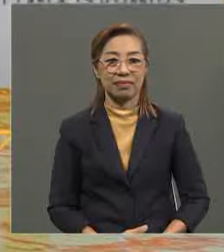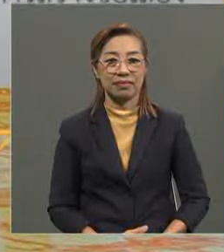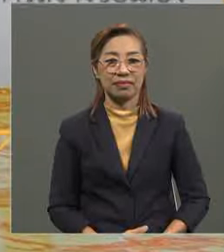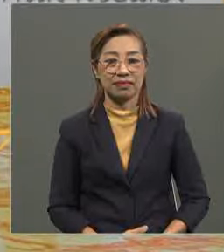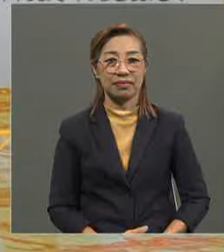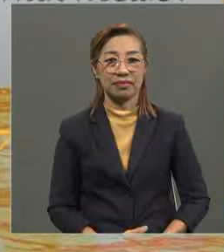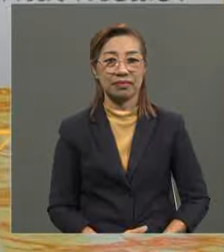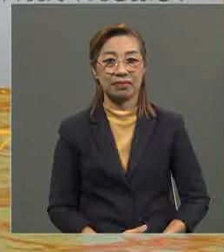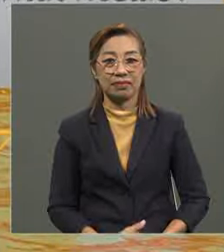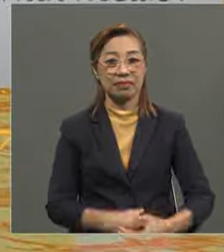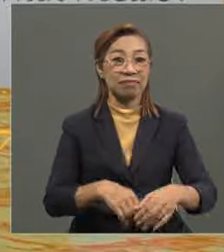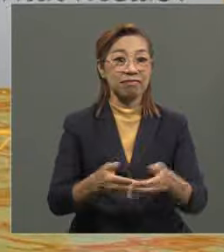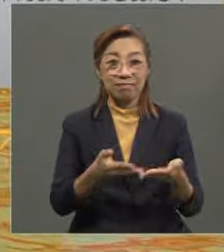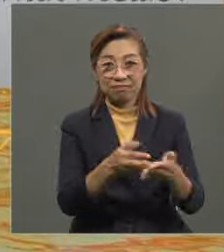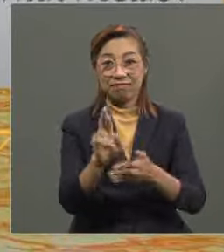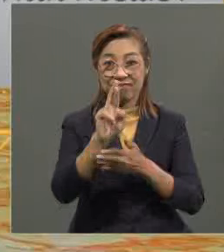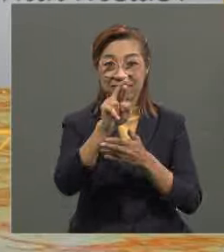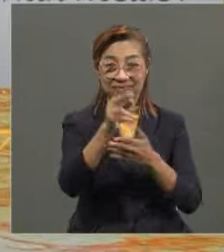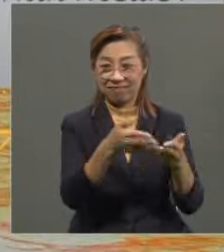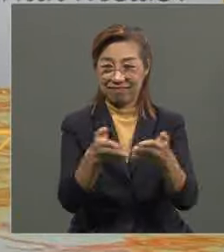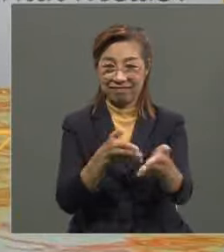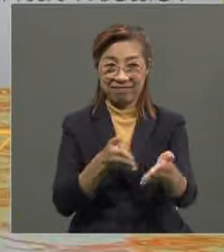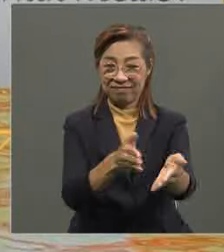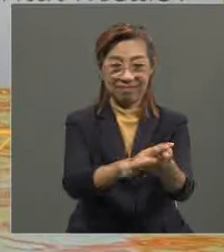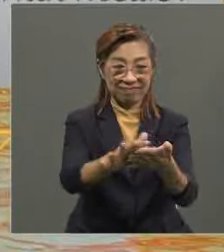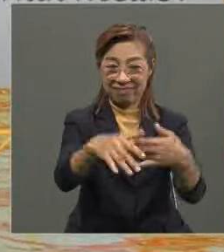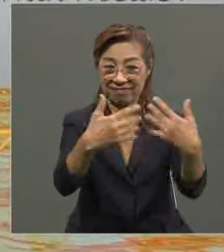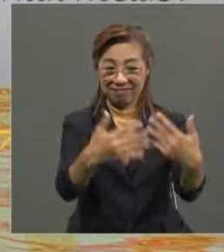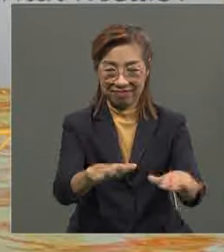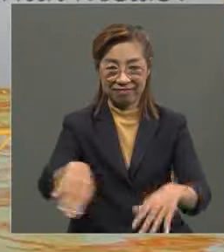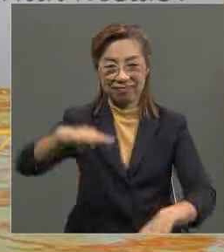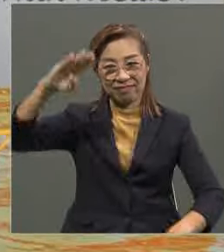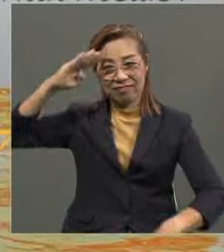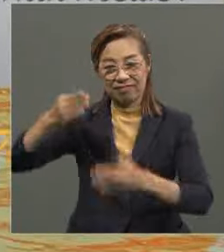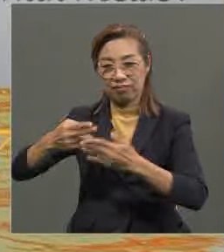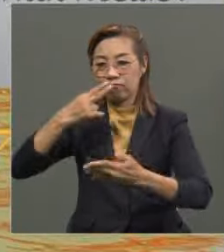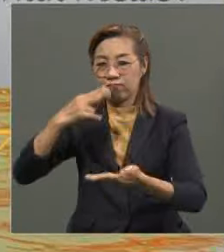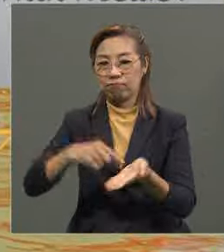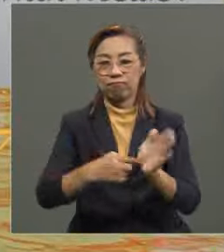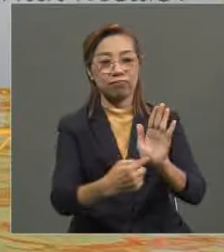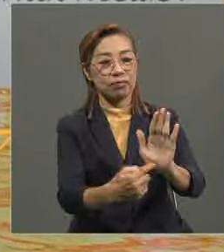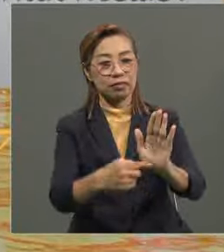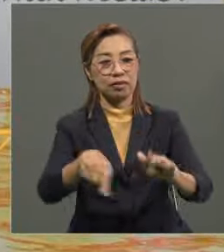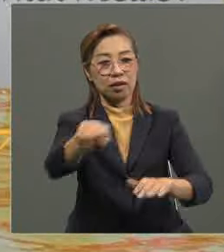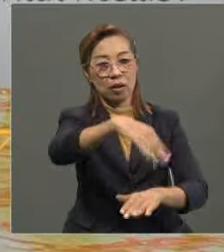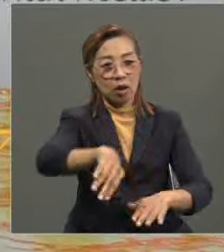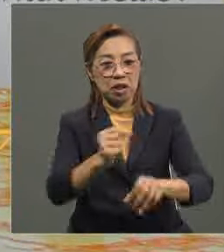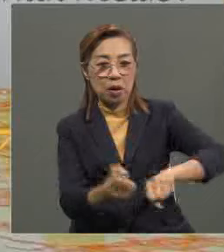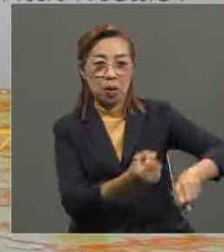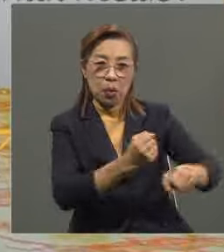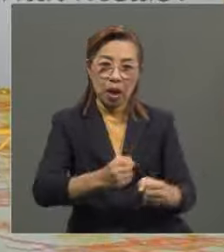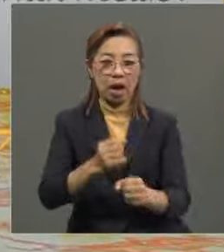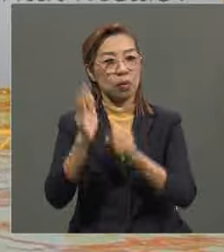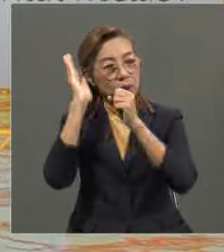ภายหลังเสร็จสิ้นพระราชพิธีครับกองทัพเรือมีหนังสือขอบคุณกำลังพลที่ร่วมปฏิบัติในพระราชพิธีมีเนื้อหาว่